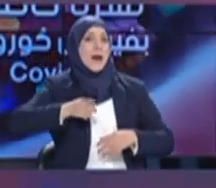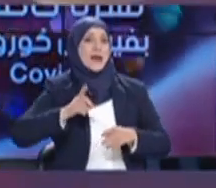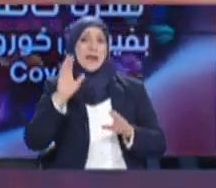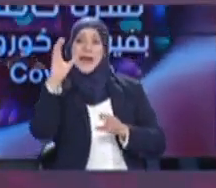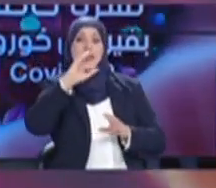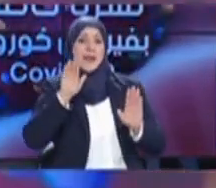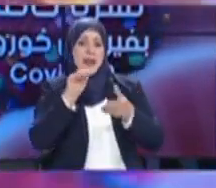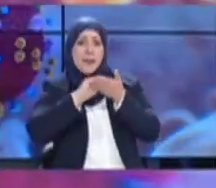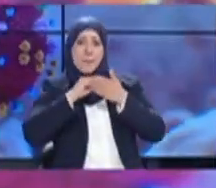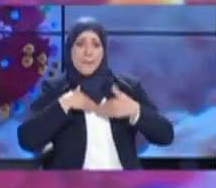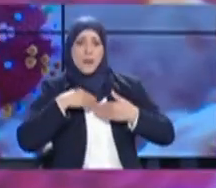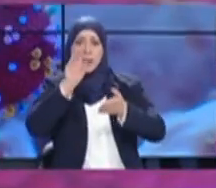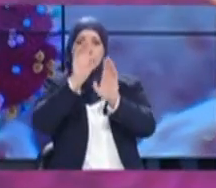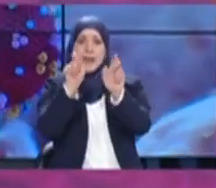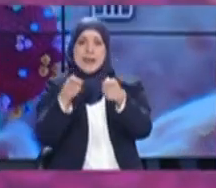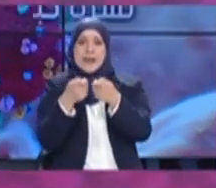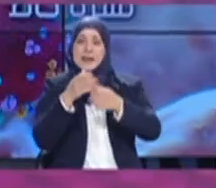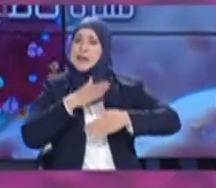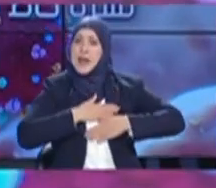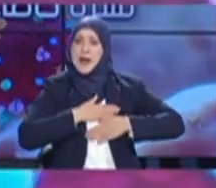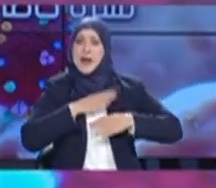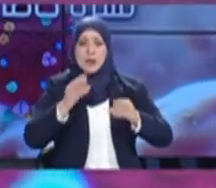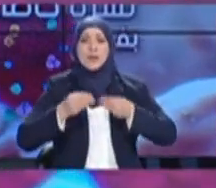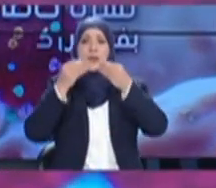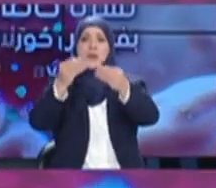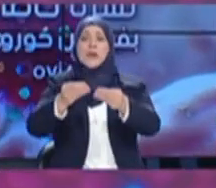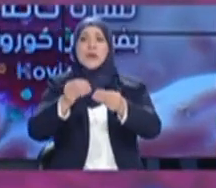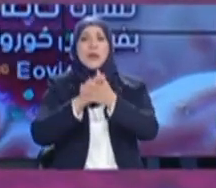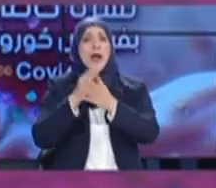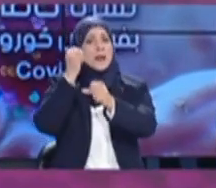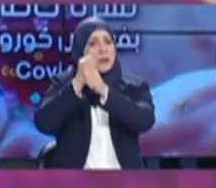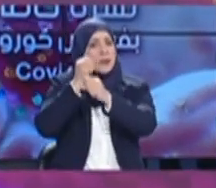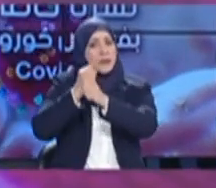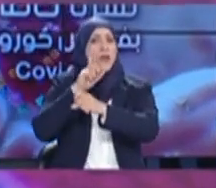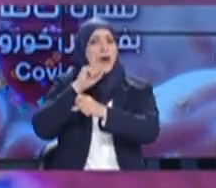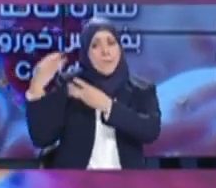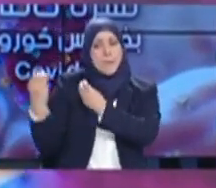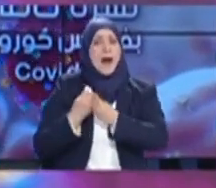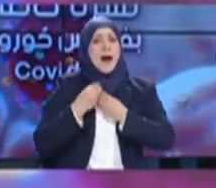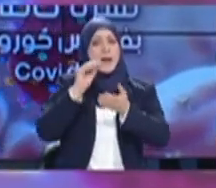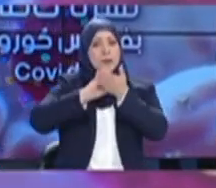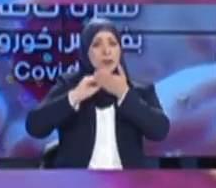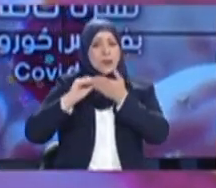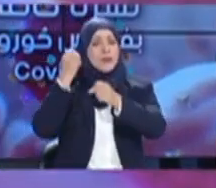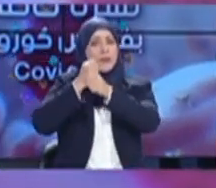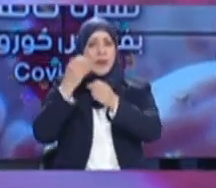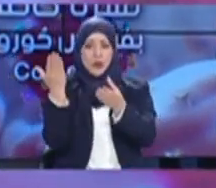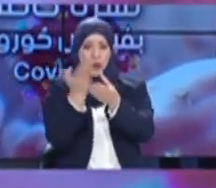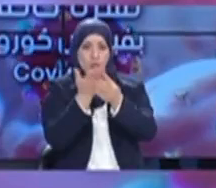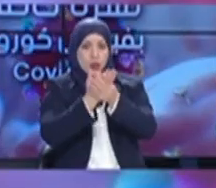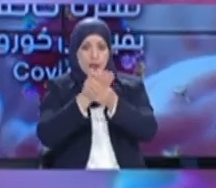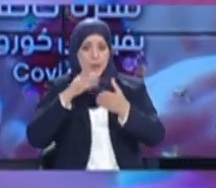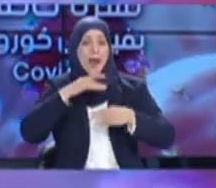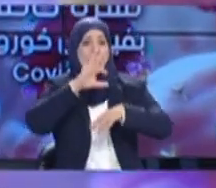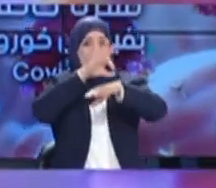الكابيني نتاعي، دونك تنقلت للكابيني وجيكم عليها ولي سكرتير معايا، جبت لي دوسي نتاع لي مالاد توت لا سمان